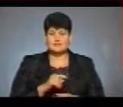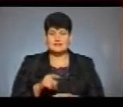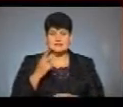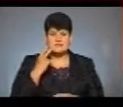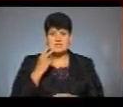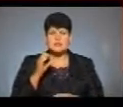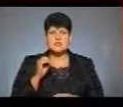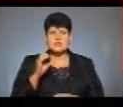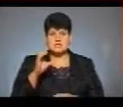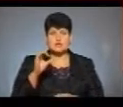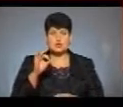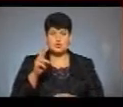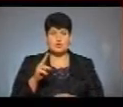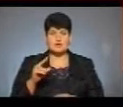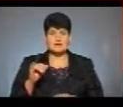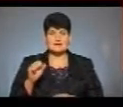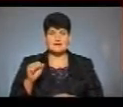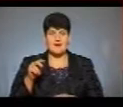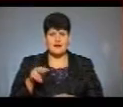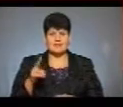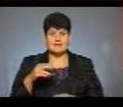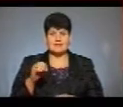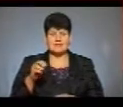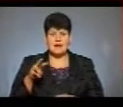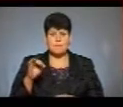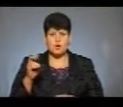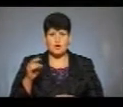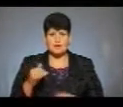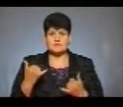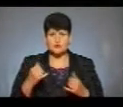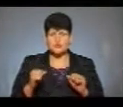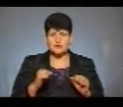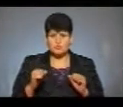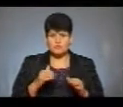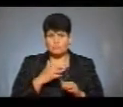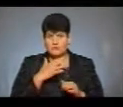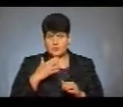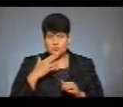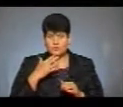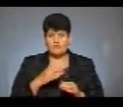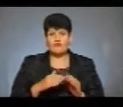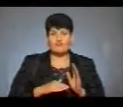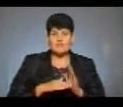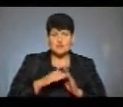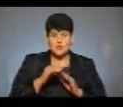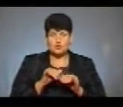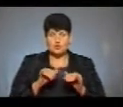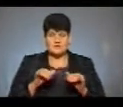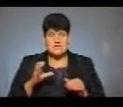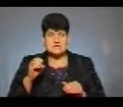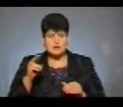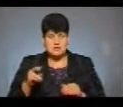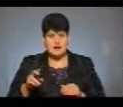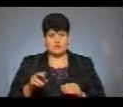прихильники соціал-демократичної течії. І, до речі, соціал-демократи сьогодні керують багатьох високорозвинутих і соціально